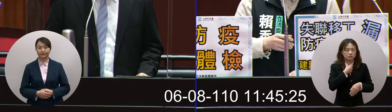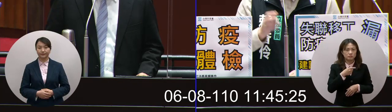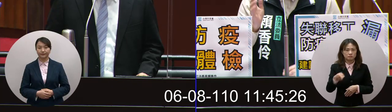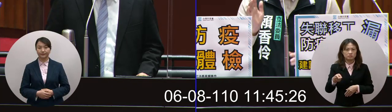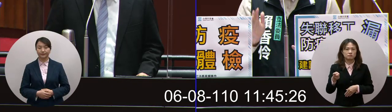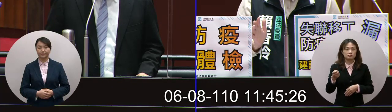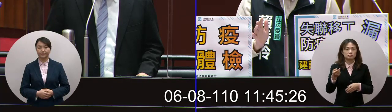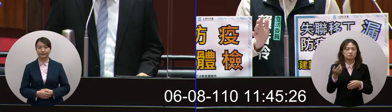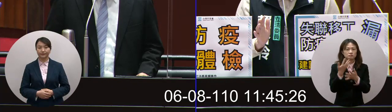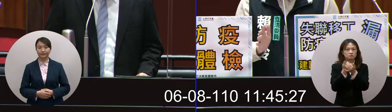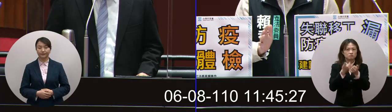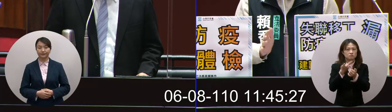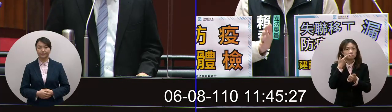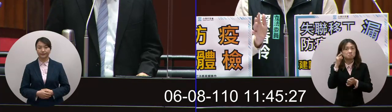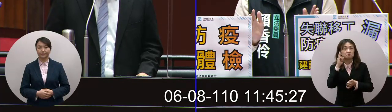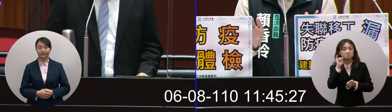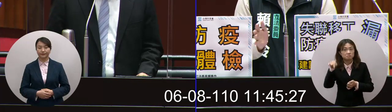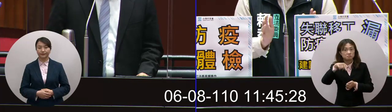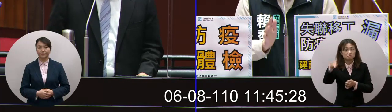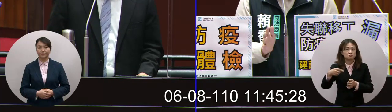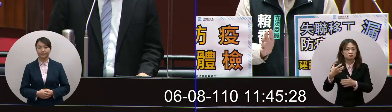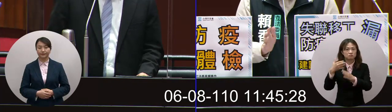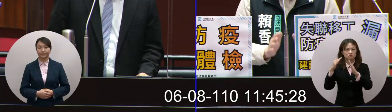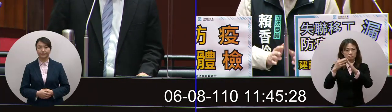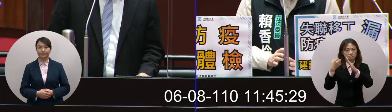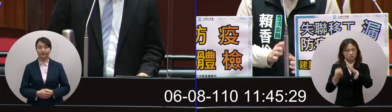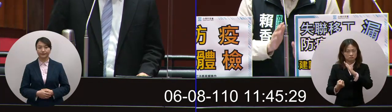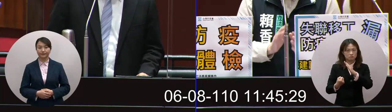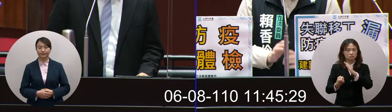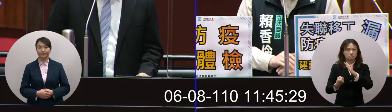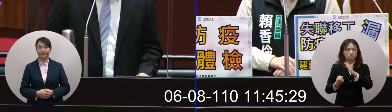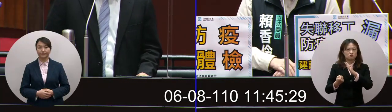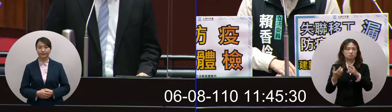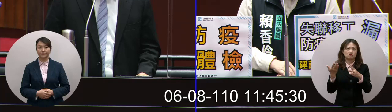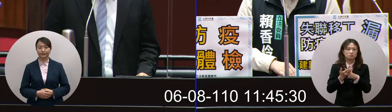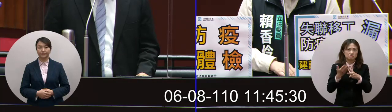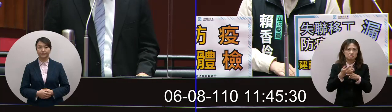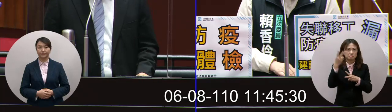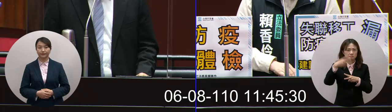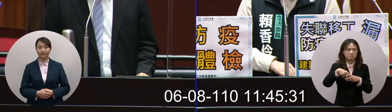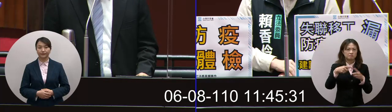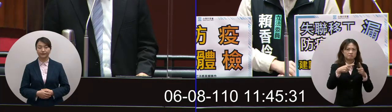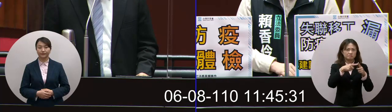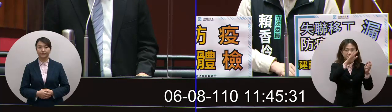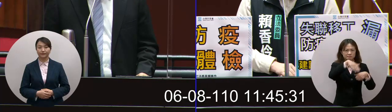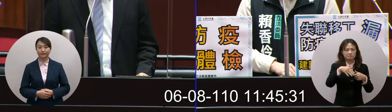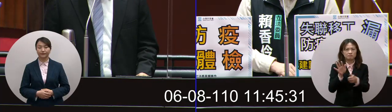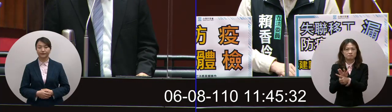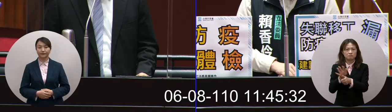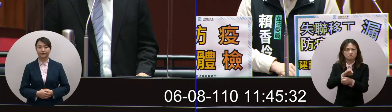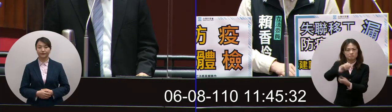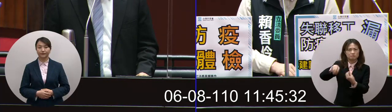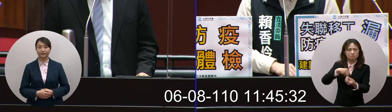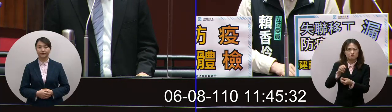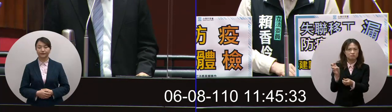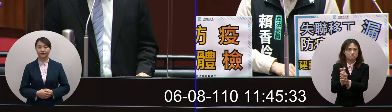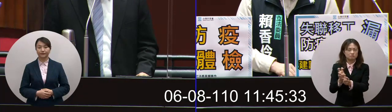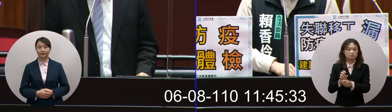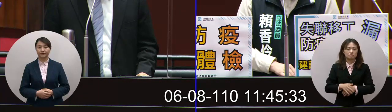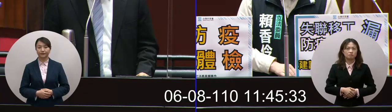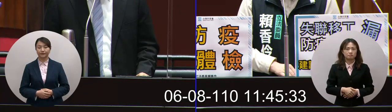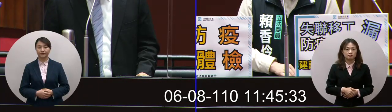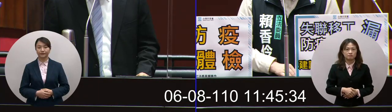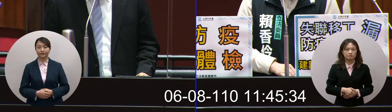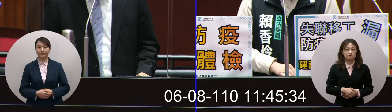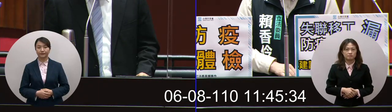长们必须要留在家里面，或者是要在一定程度的协调人力处理。所以这次虽然是没有入访，但